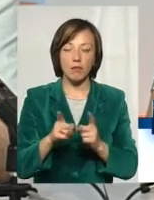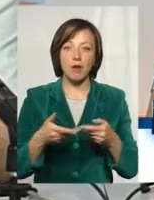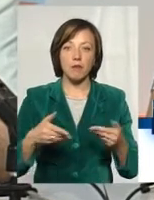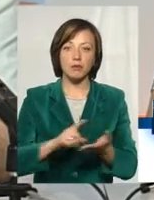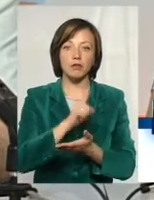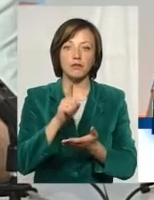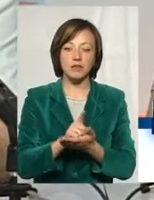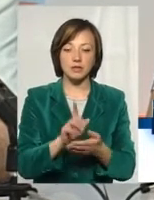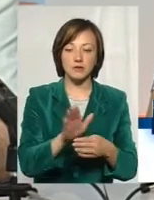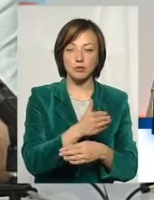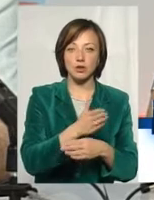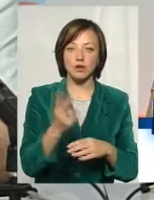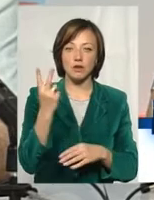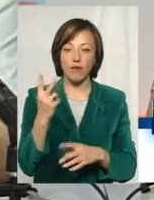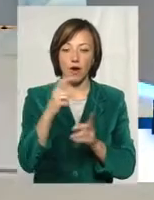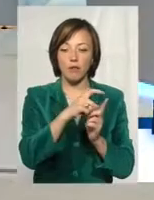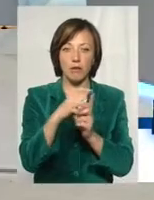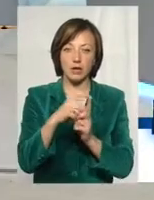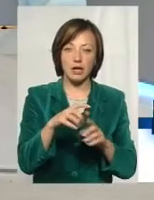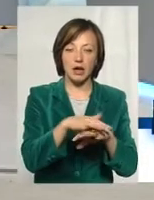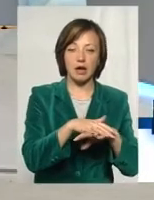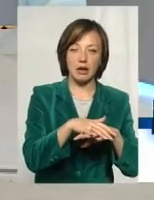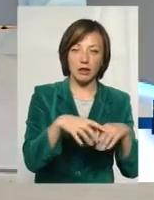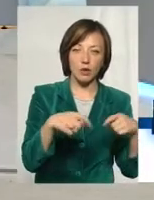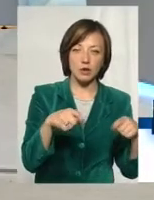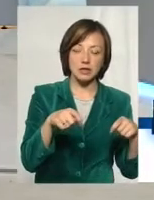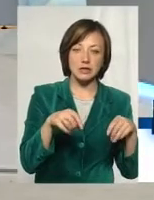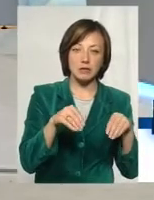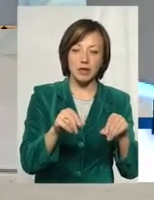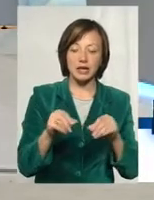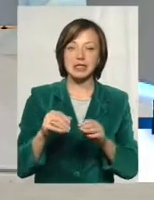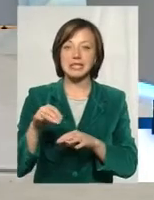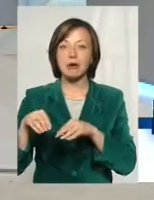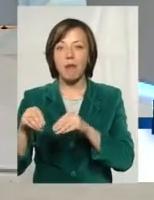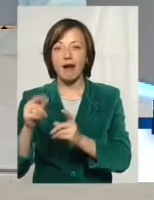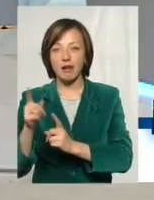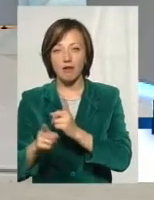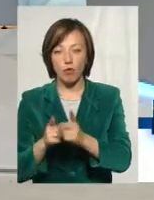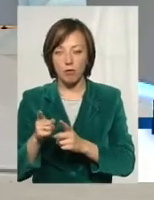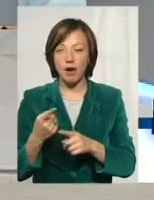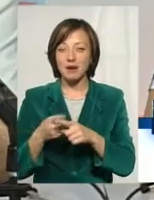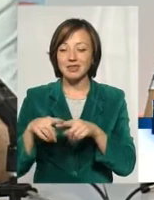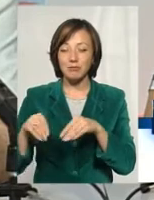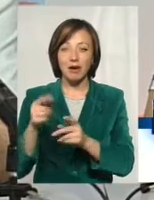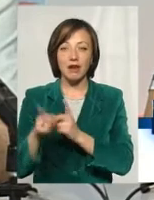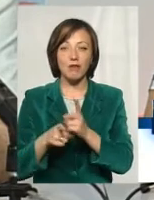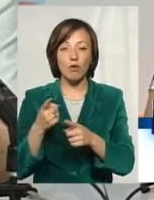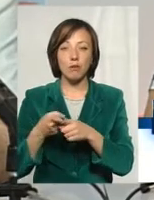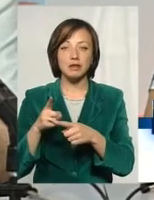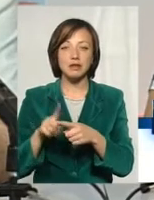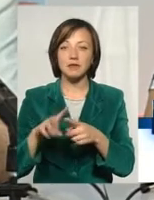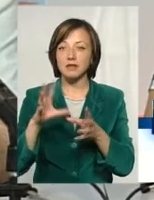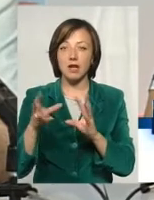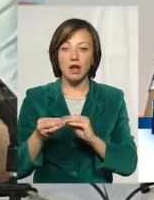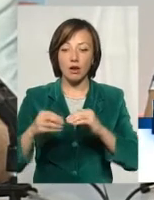повинні відмежовувати два поняття – ринок землі і земельна реформа. Земельна реформа – це